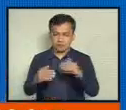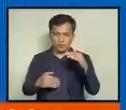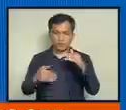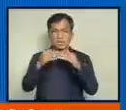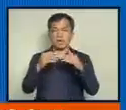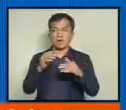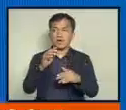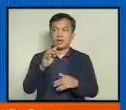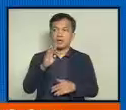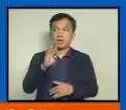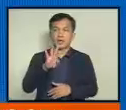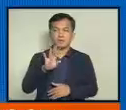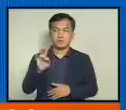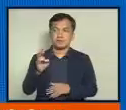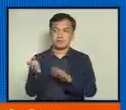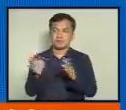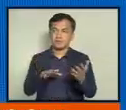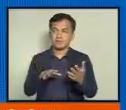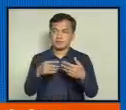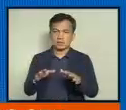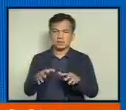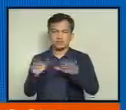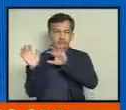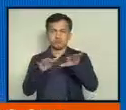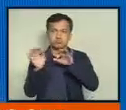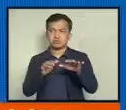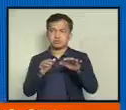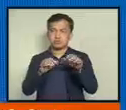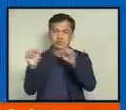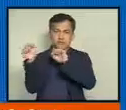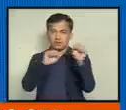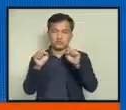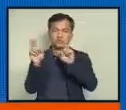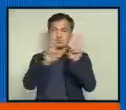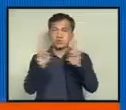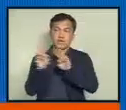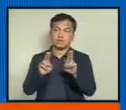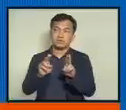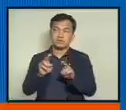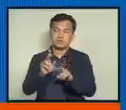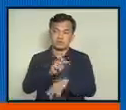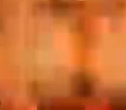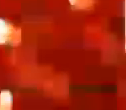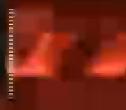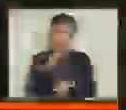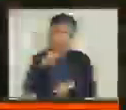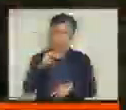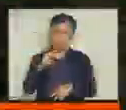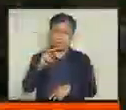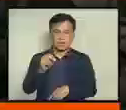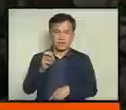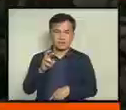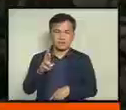Umabot na sa 47 ang patay matapos ang pananalasa ng bagyong Ursula sa bansa. Ayon sa